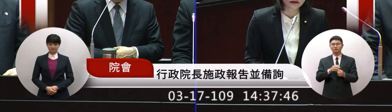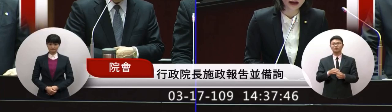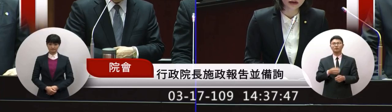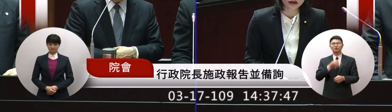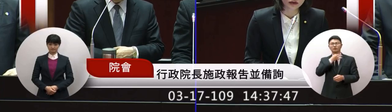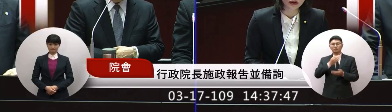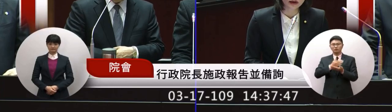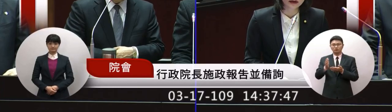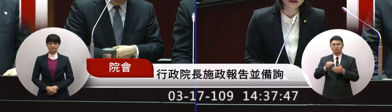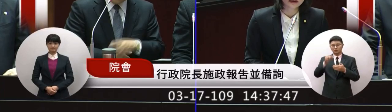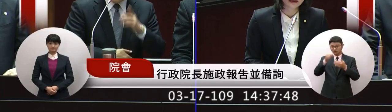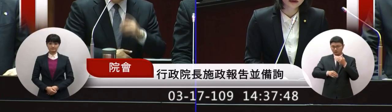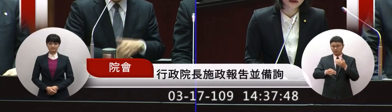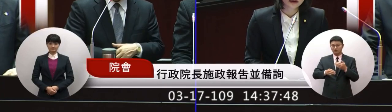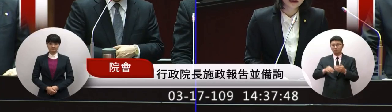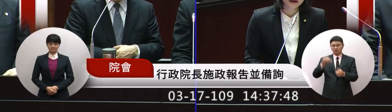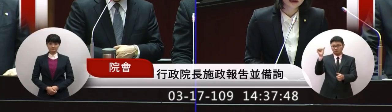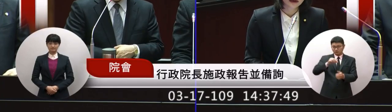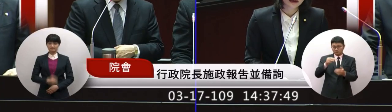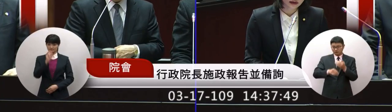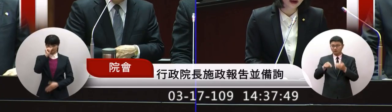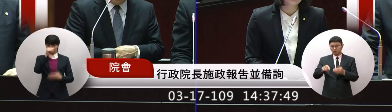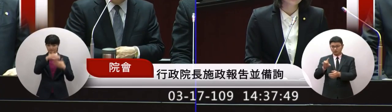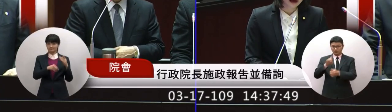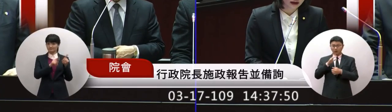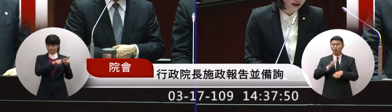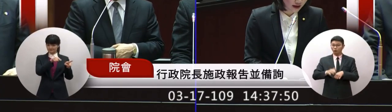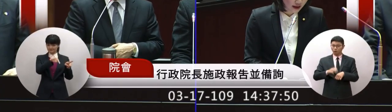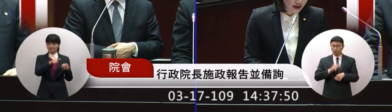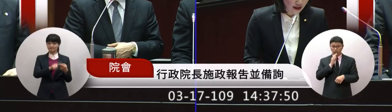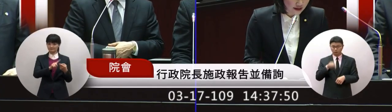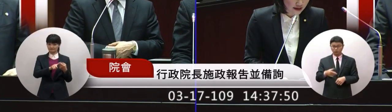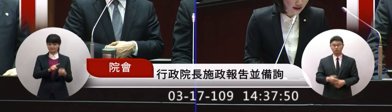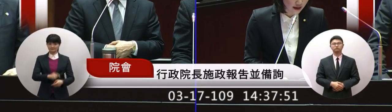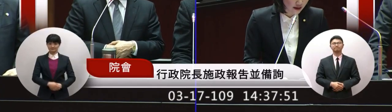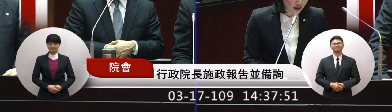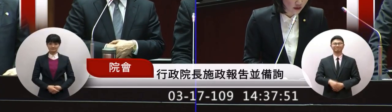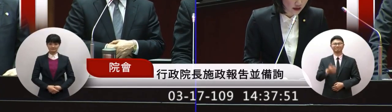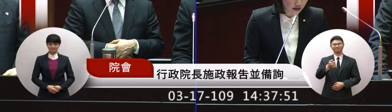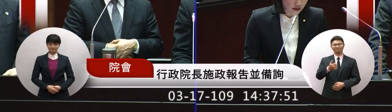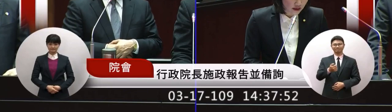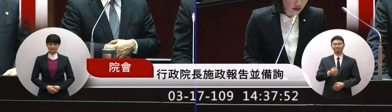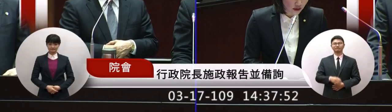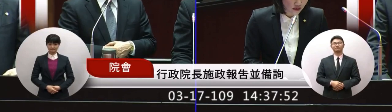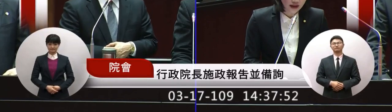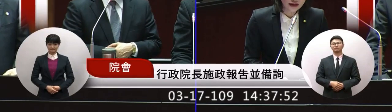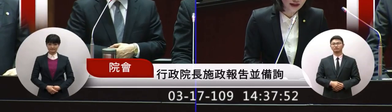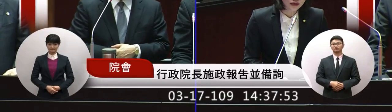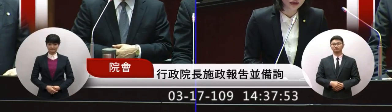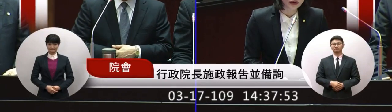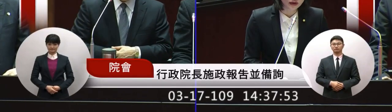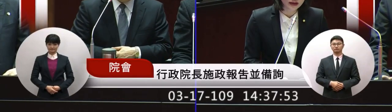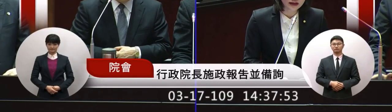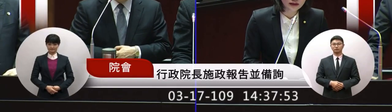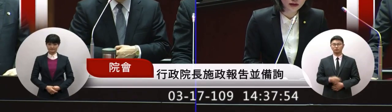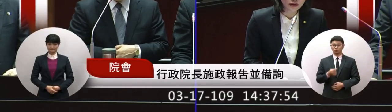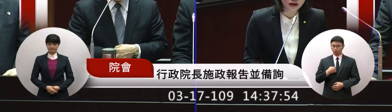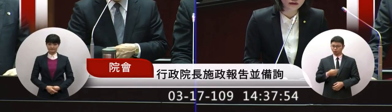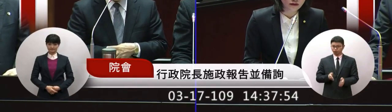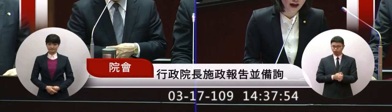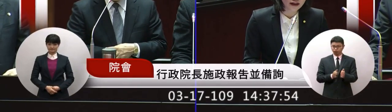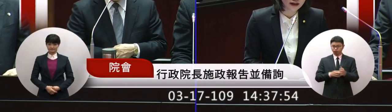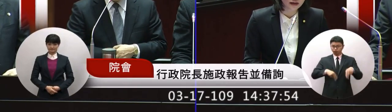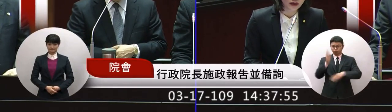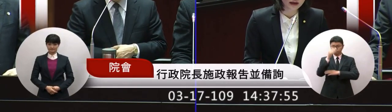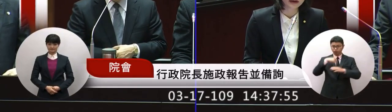七条的法则就对了， 就是这个特别条例。 好的，感谢哦。我们除了赞许我们行政